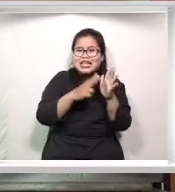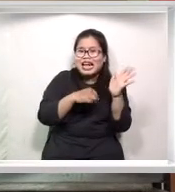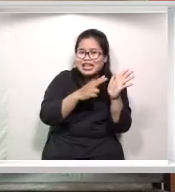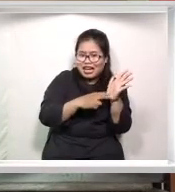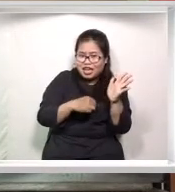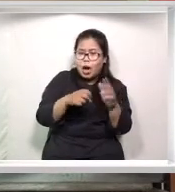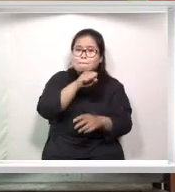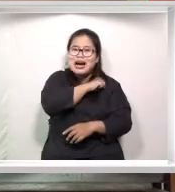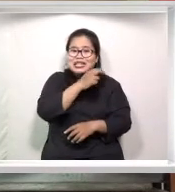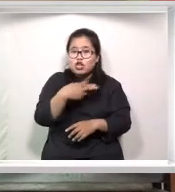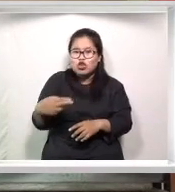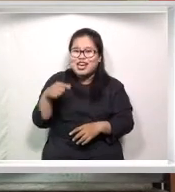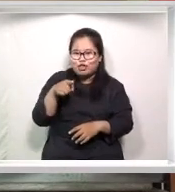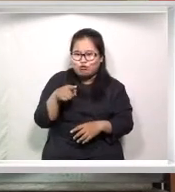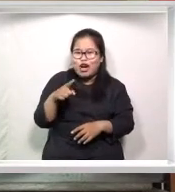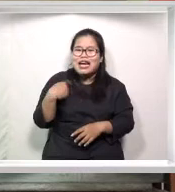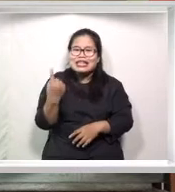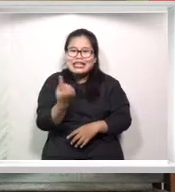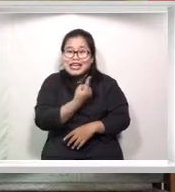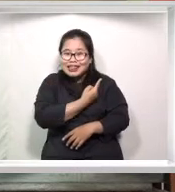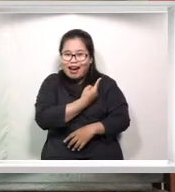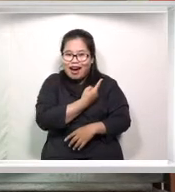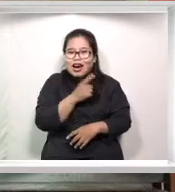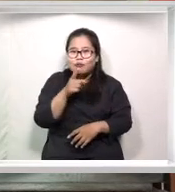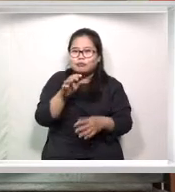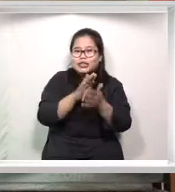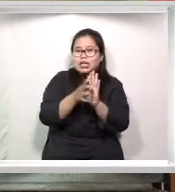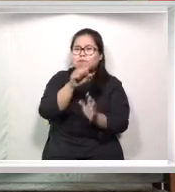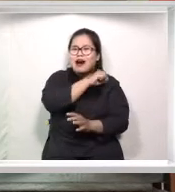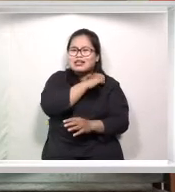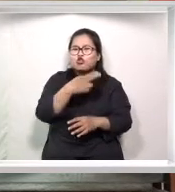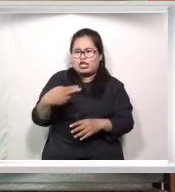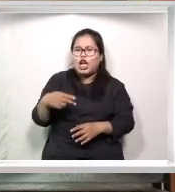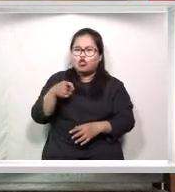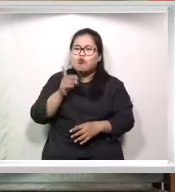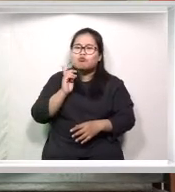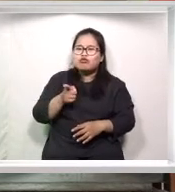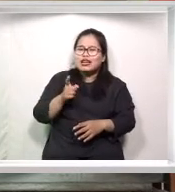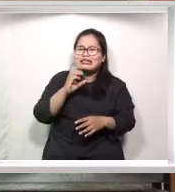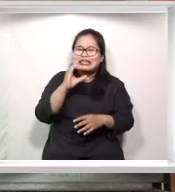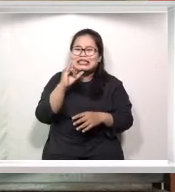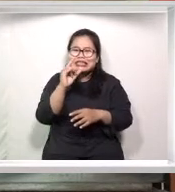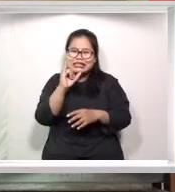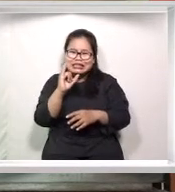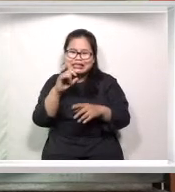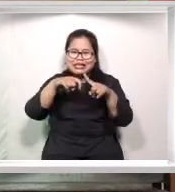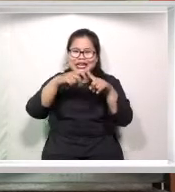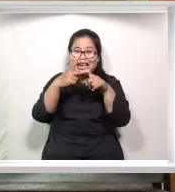bangsa Indonesia tersebut, kita sebagai bangsa Indonesia memiliki ciri khas yang membedakan kita